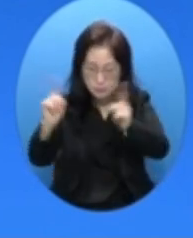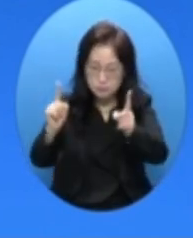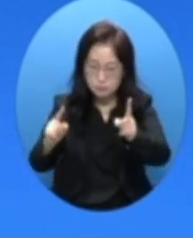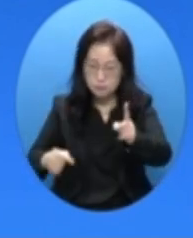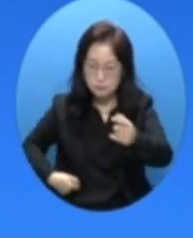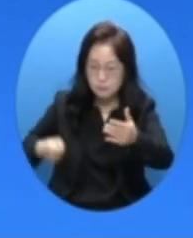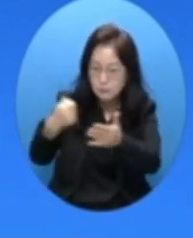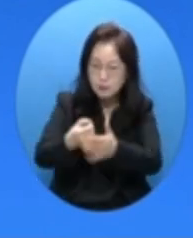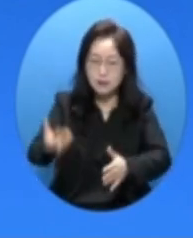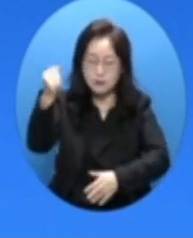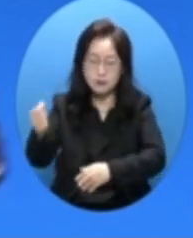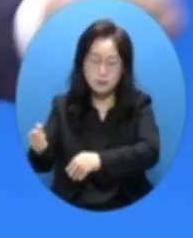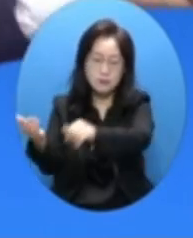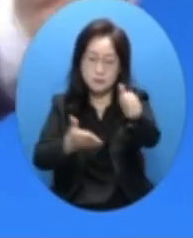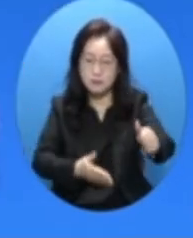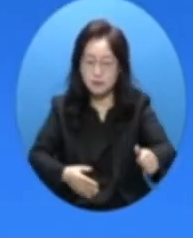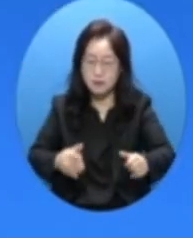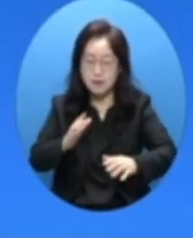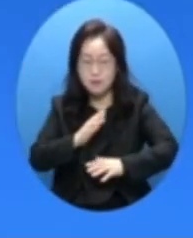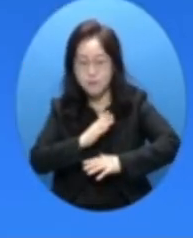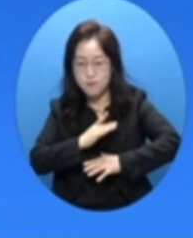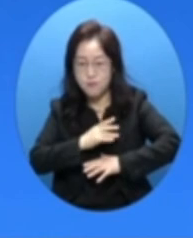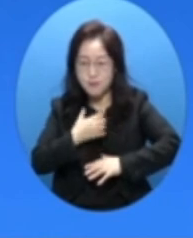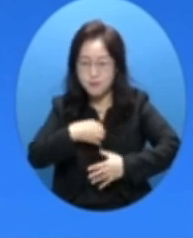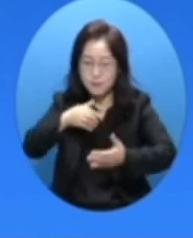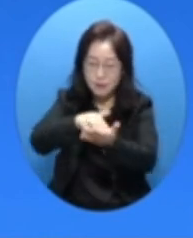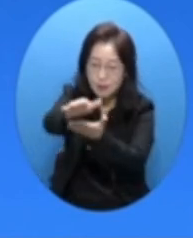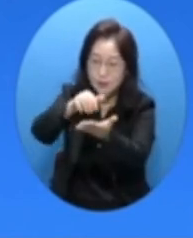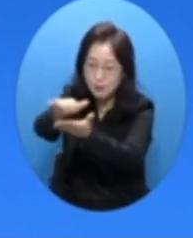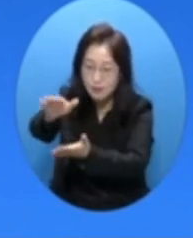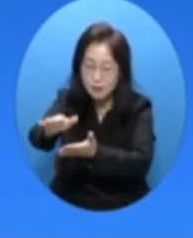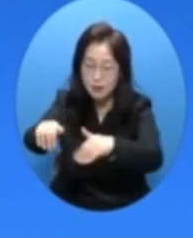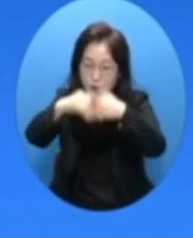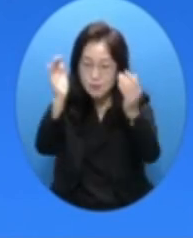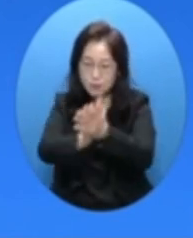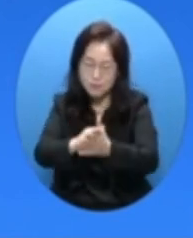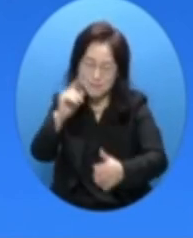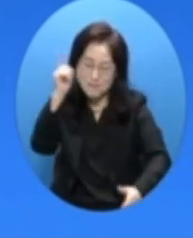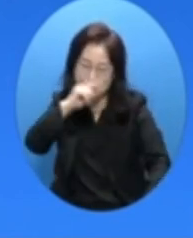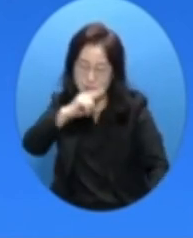물러갈지어다 영적을 죽을지 물러갈지어다 모든 무증을내어